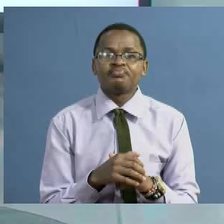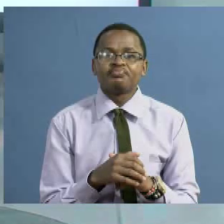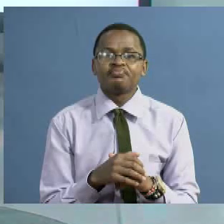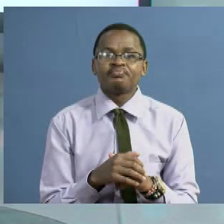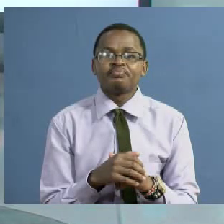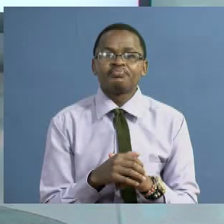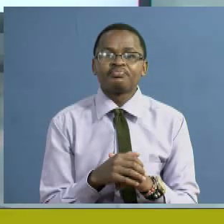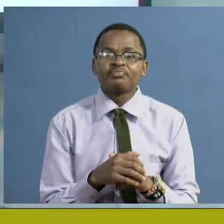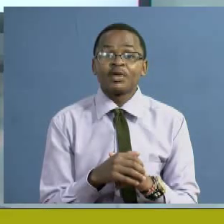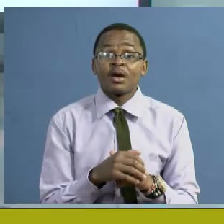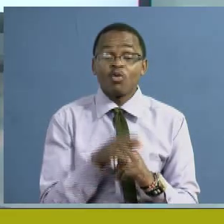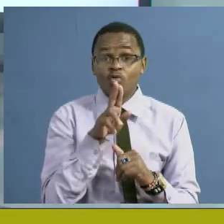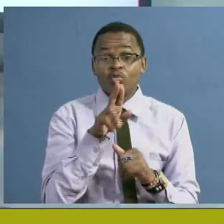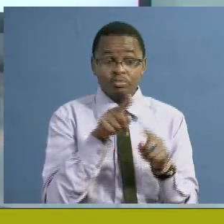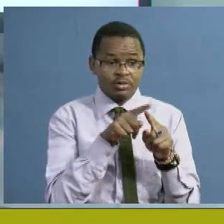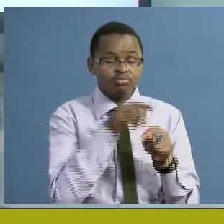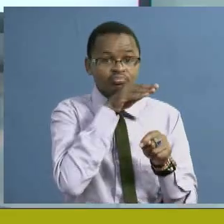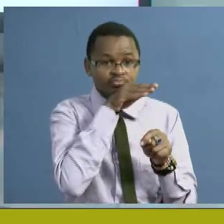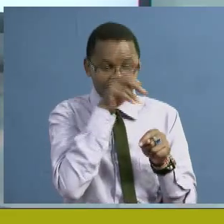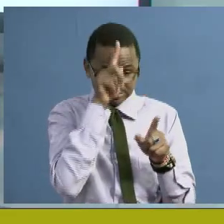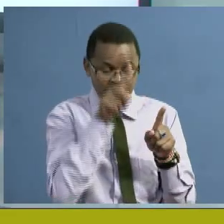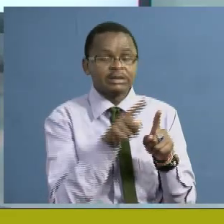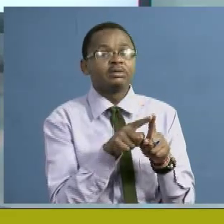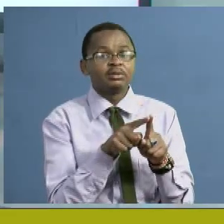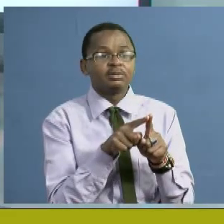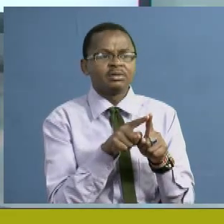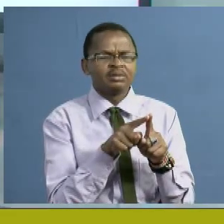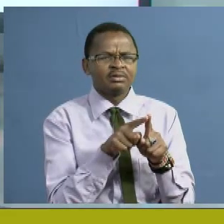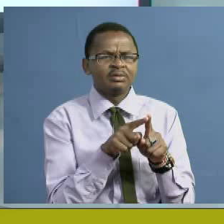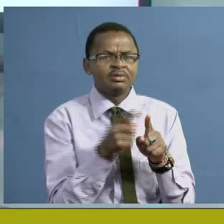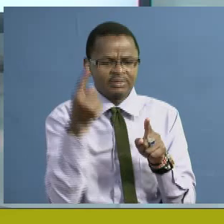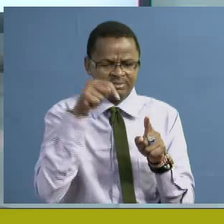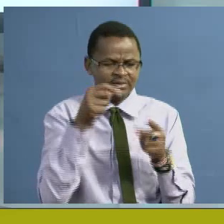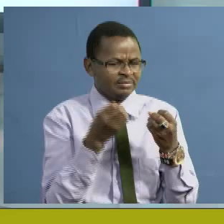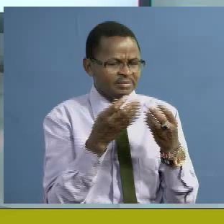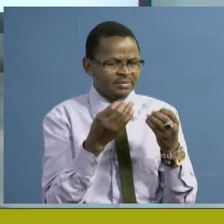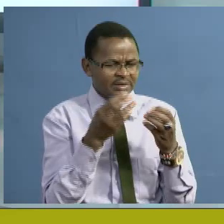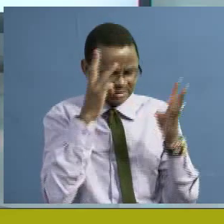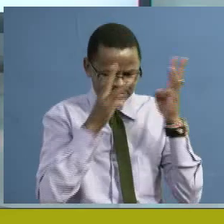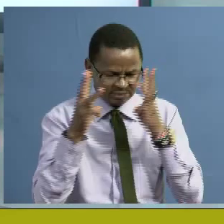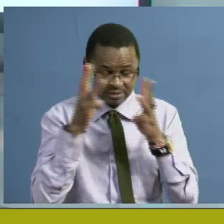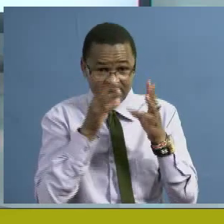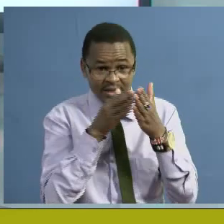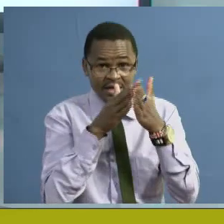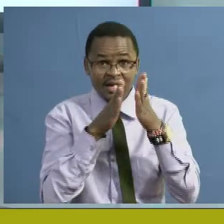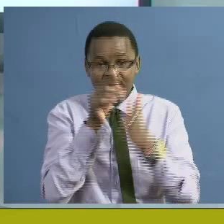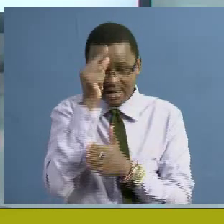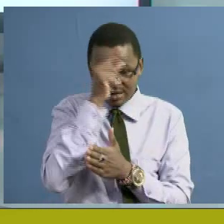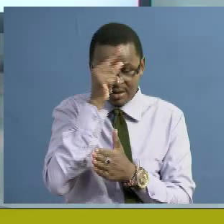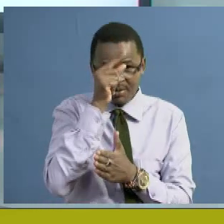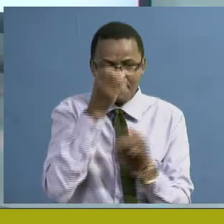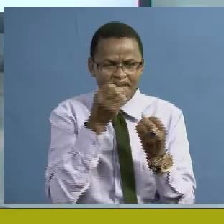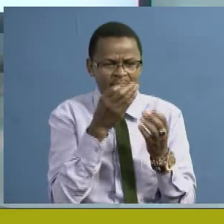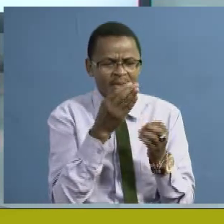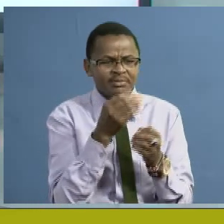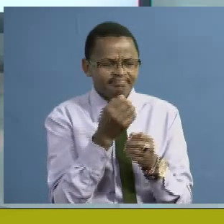Mwafaka baina ya Rais Uhuru Kenyatta na kinara upinzani Raila Odinga umezua tumbo joto miongoni mwa viongozi serikalini, huku